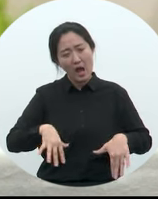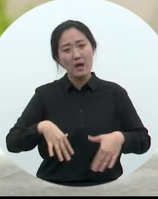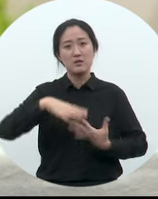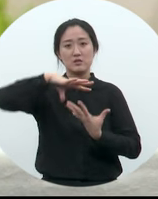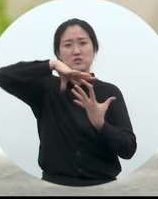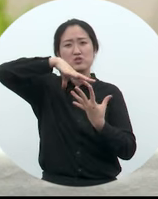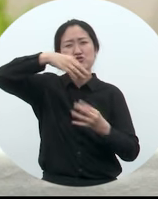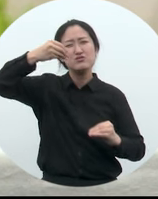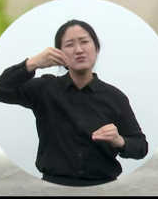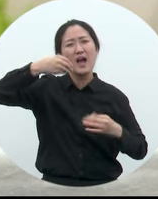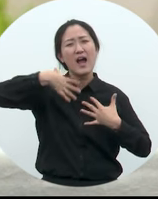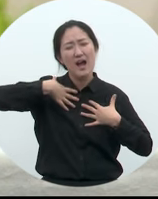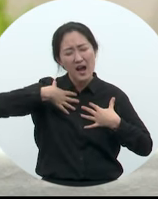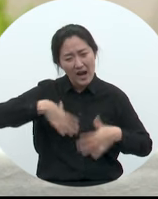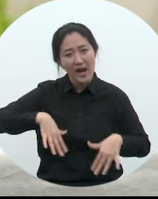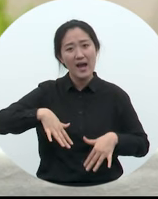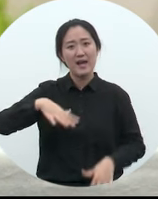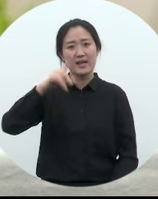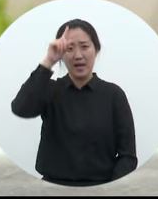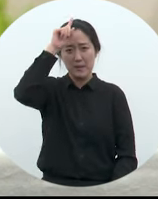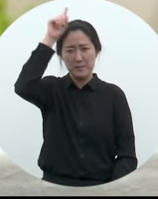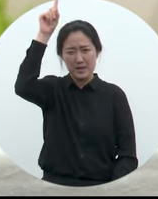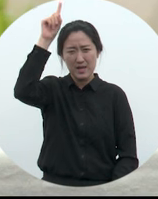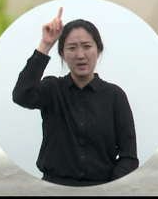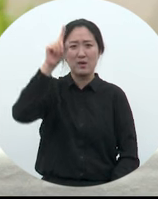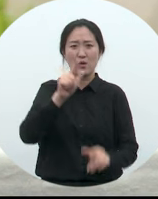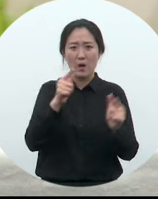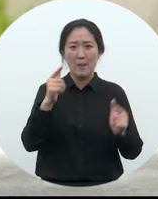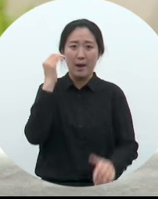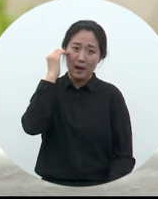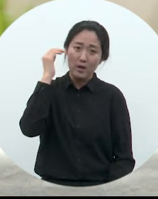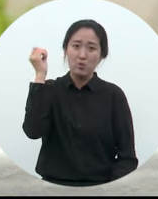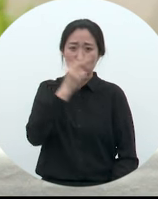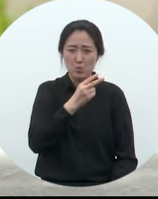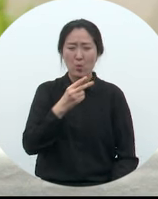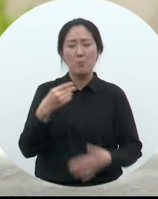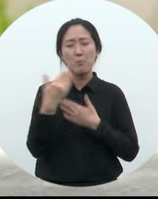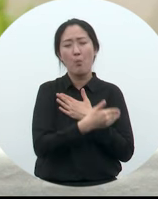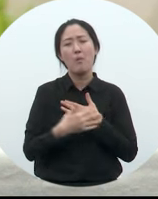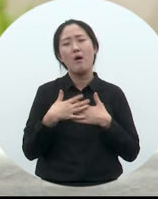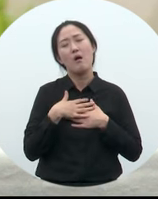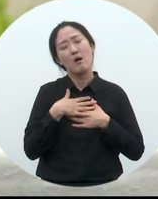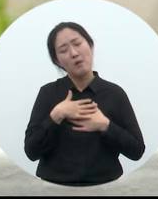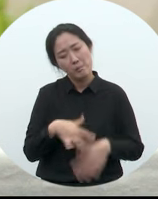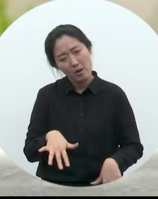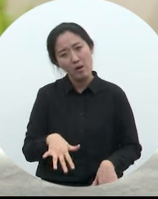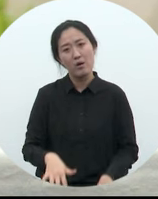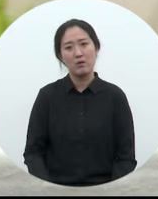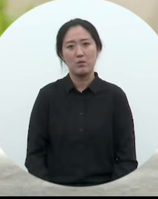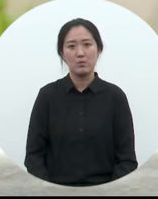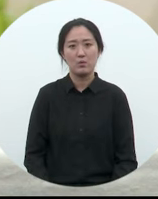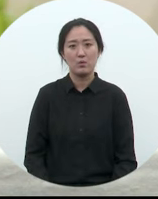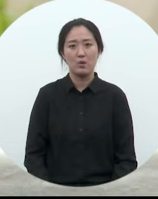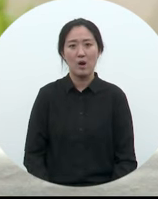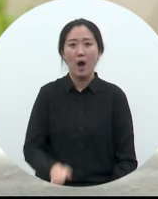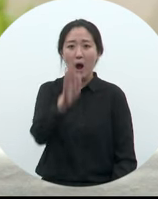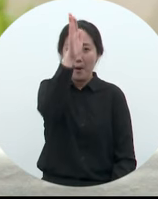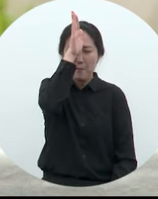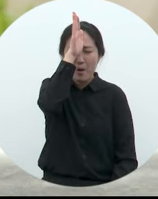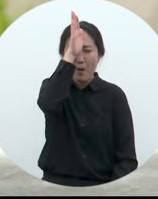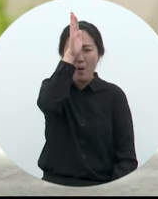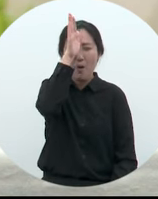근육 같은 것들이 약화되고 피로가 많이 생기고 또 경우에 따라서는 면역력이 떨어질 뿐만